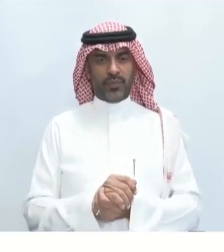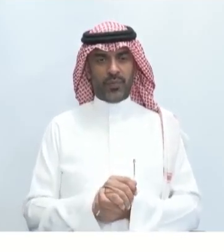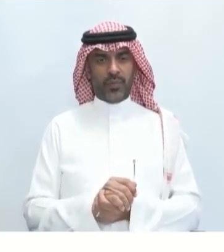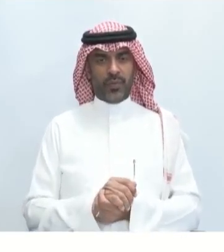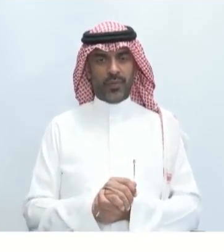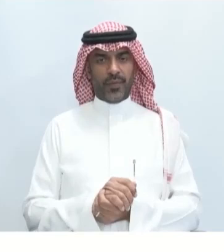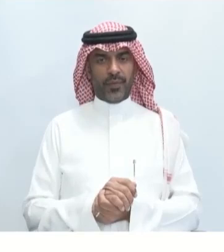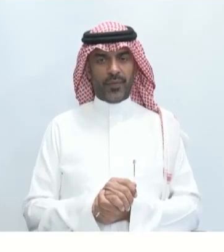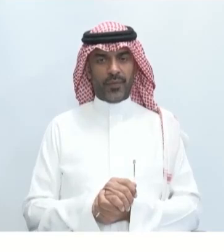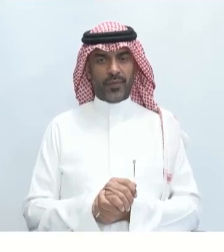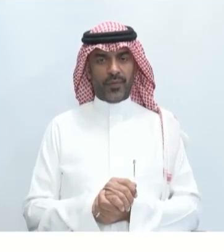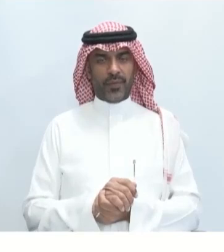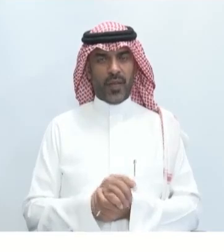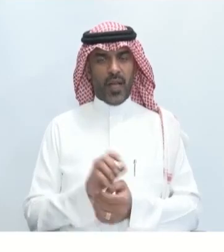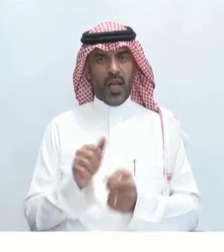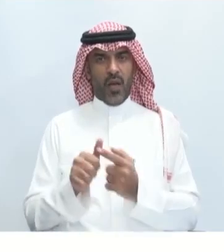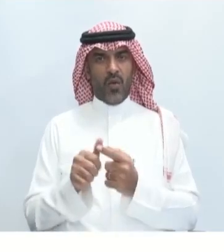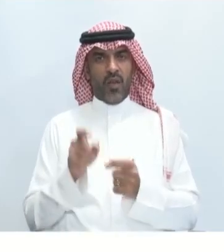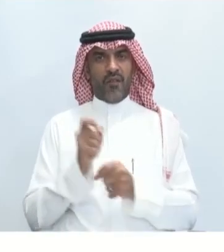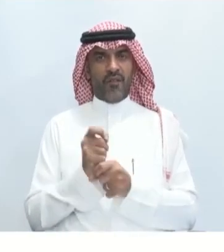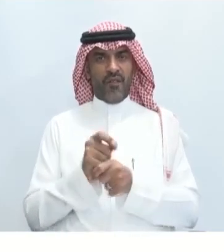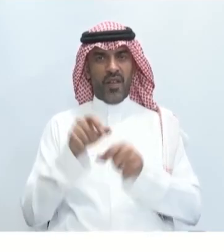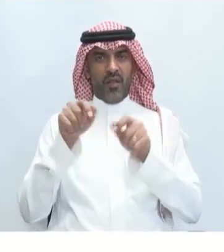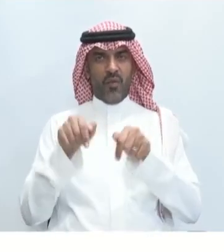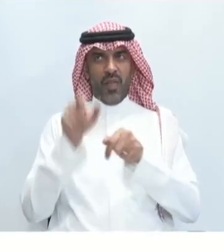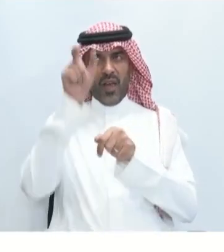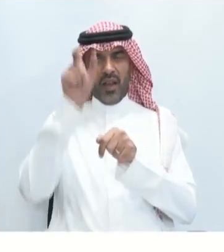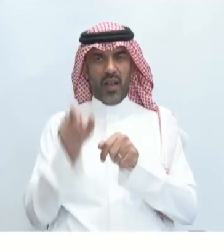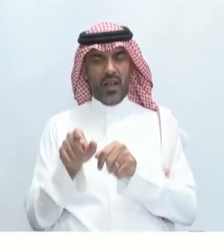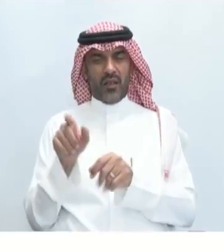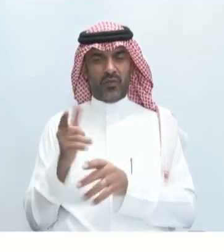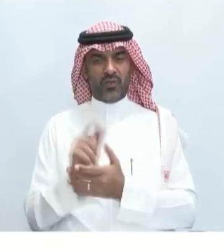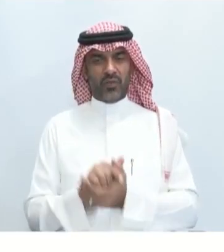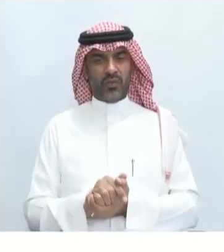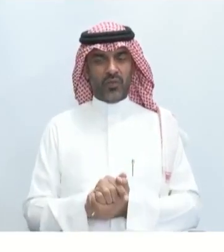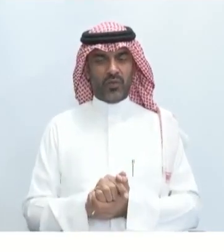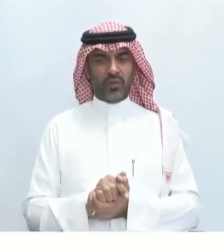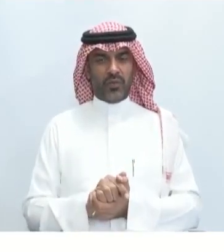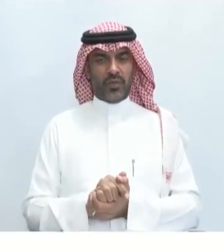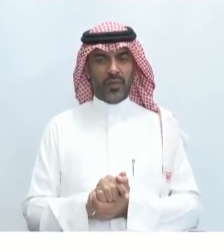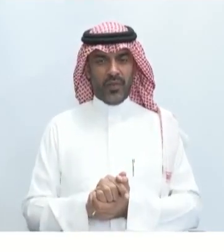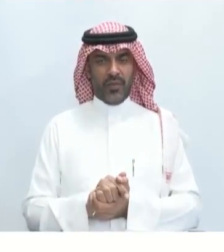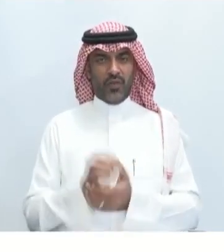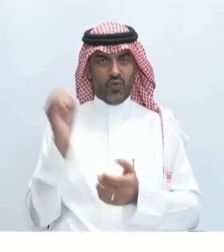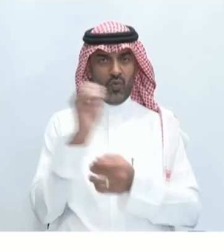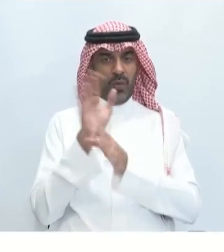الجمل السابقه اولا الفعل المضارع الاول هو تذكرون